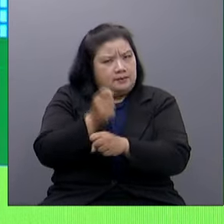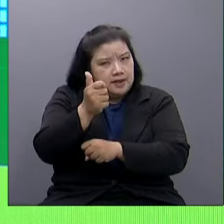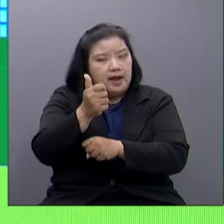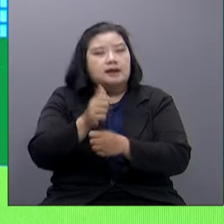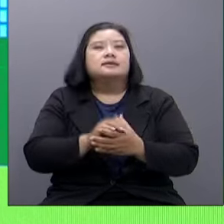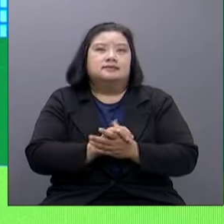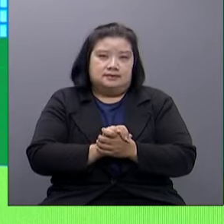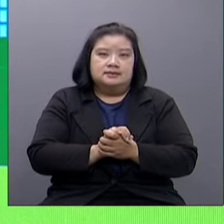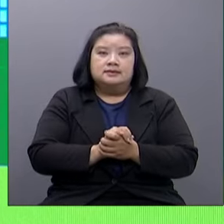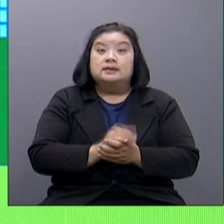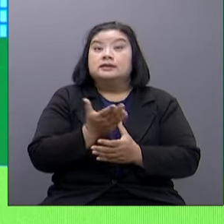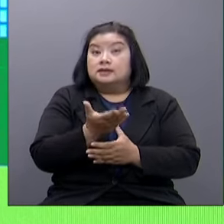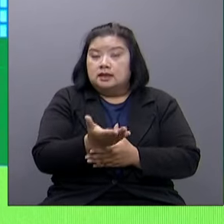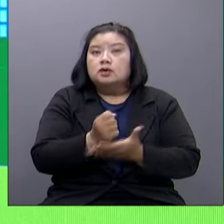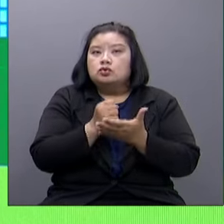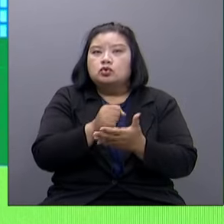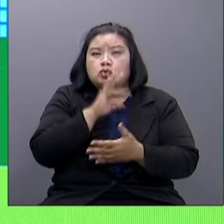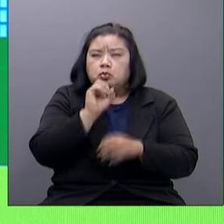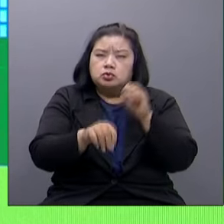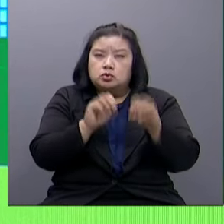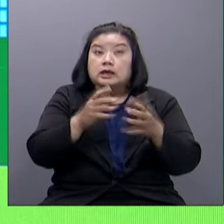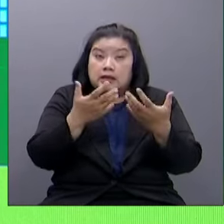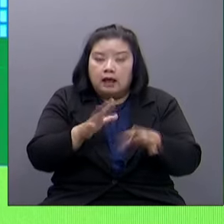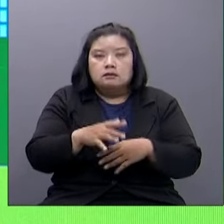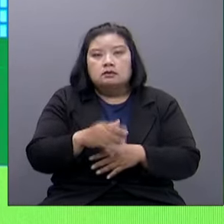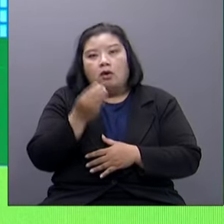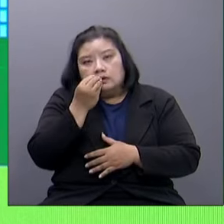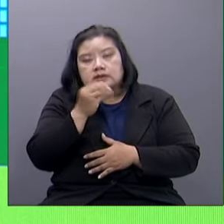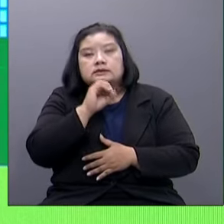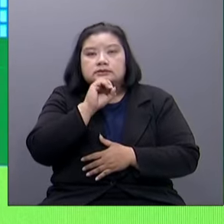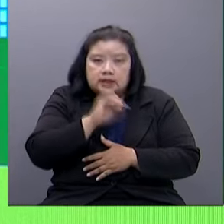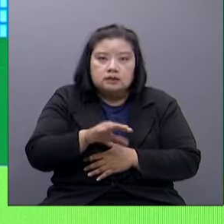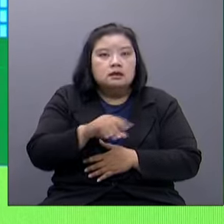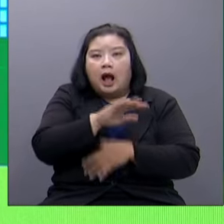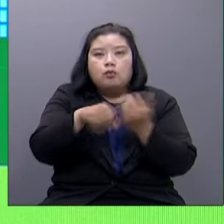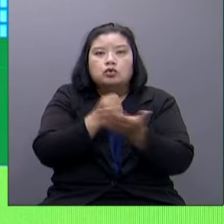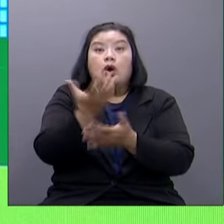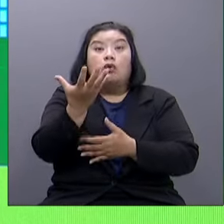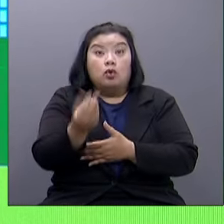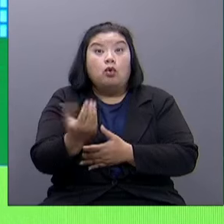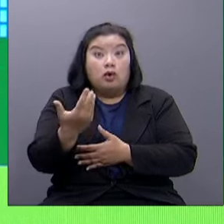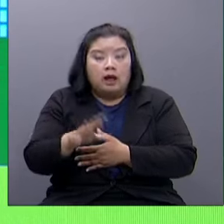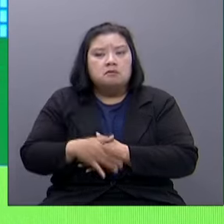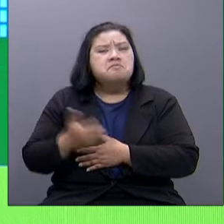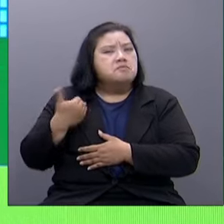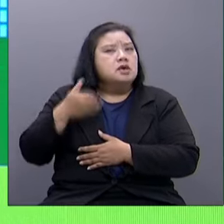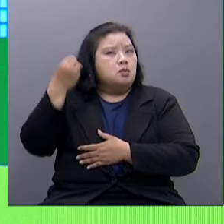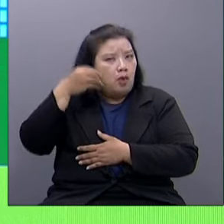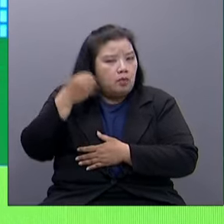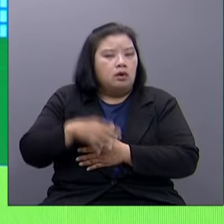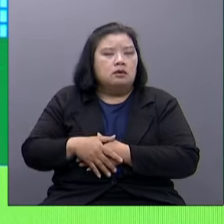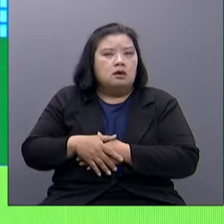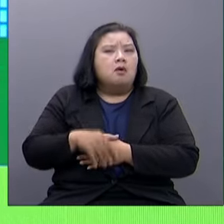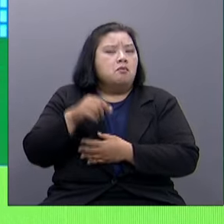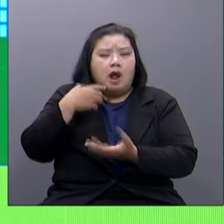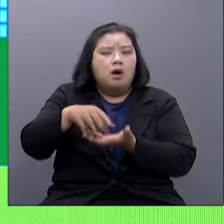แม้ว่าเรื่องของการลดปริมาณขยะในครัวเรือนหรือว่าการกำจัดขยะจะเป็นสิ่งที่พูดถึงกันมาเนิ่นนานแล้ว